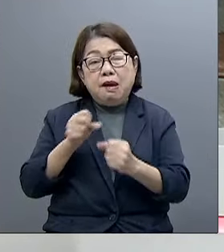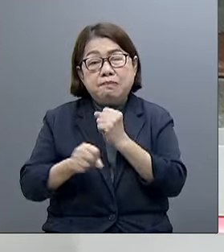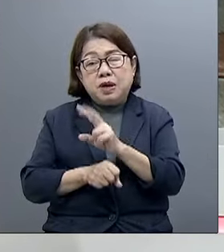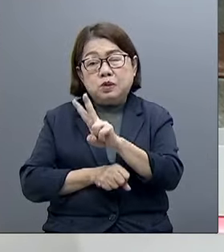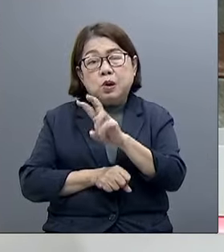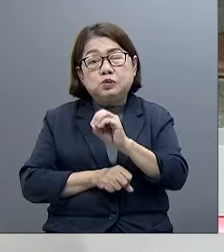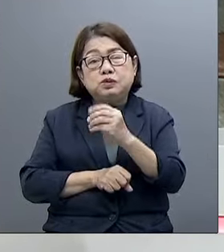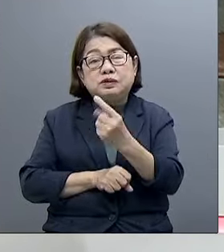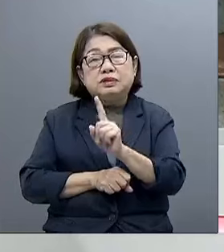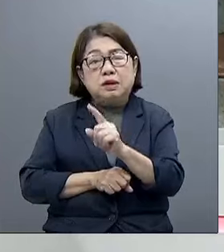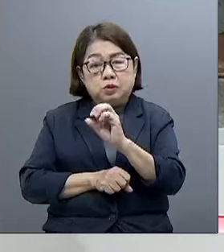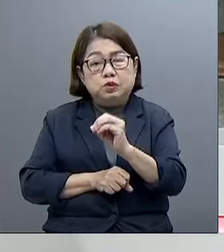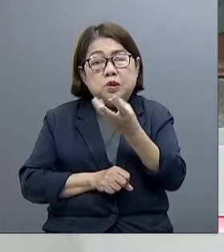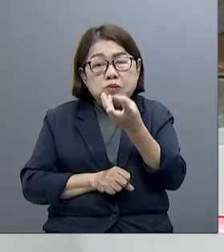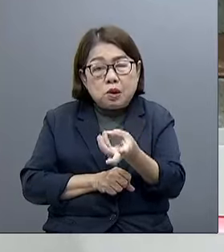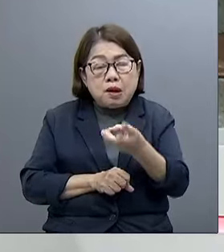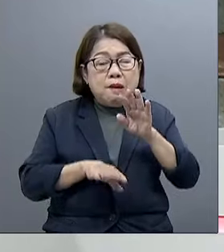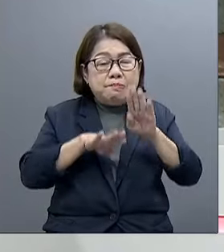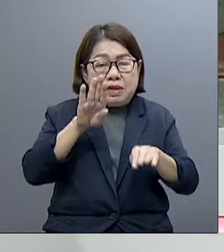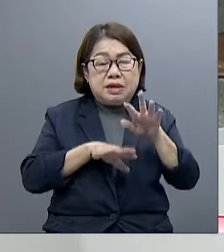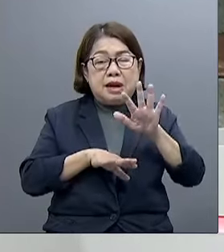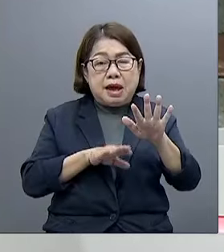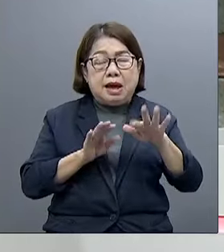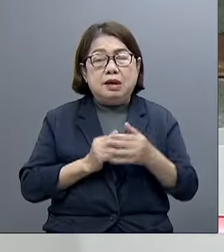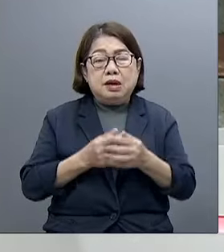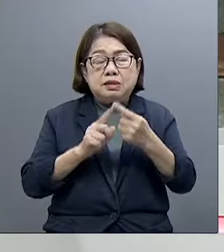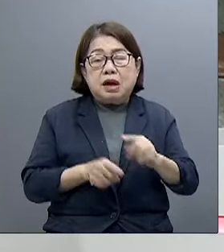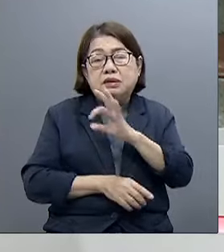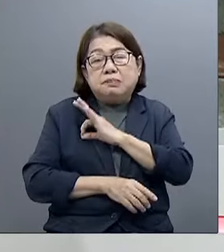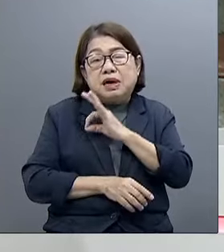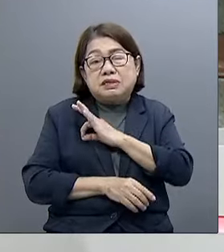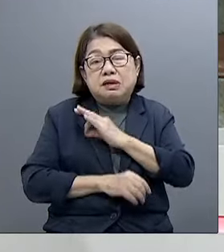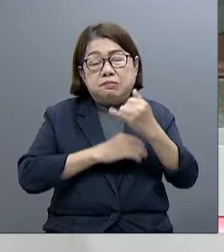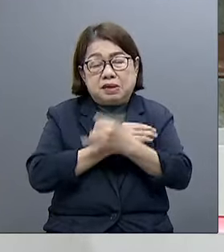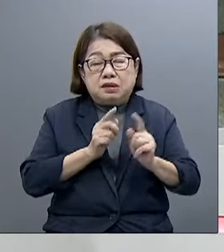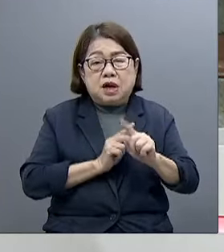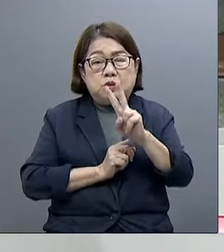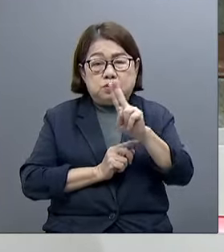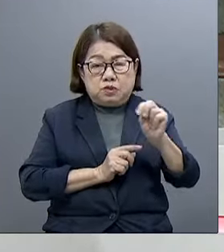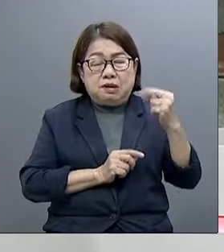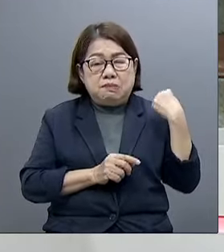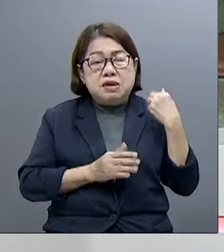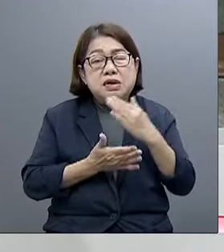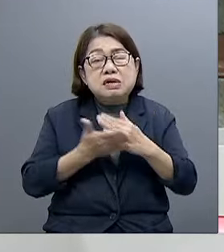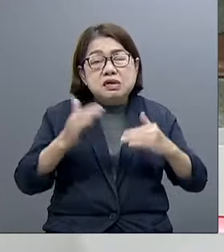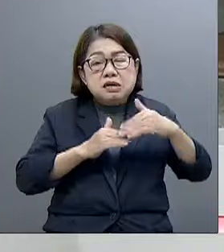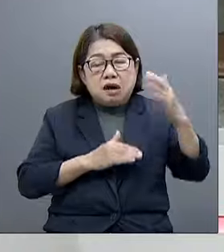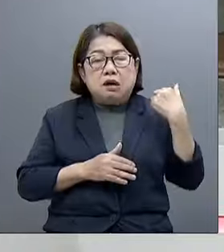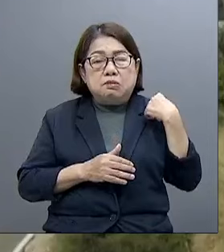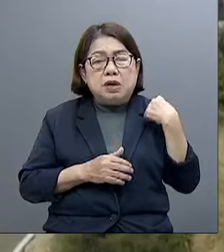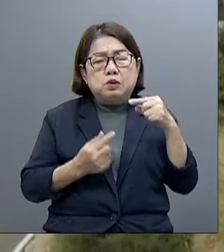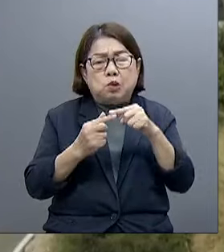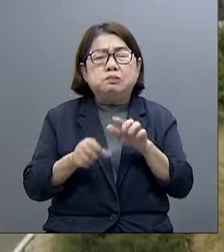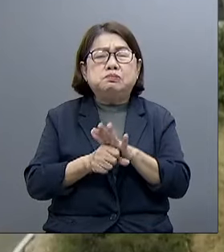นะคะหรือว่าคิดเป็นร้อยละ5ค่ะขณะที่ชาติสมาชิก UN เองเกินครึ่งหนึ่งค่ะมีผู้เสียชีวิตลดลงในช่วงเวลานี้